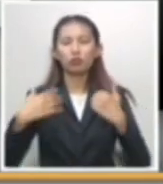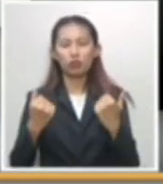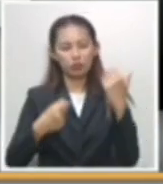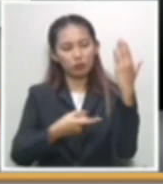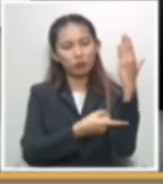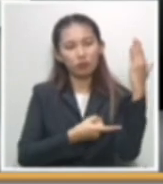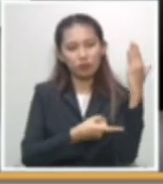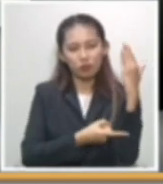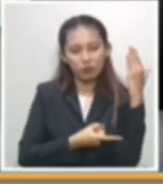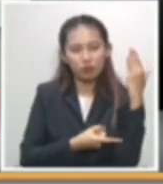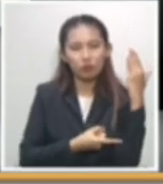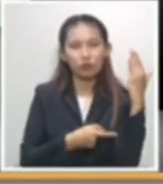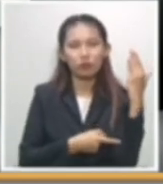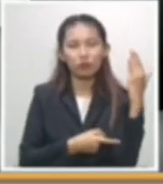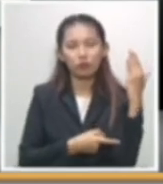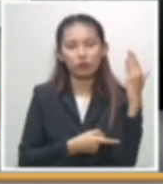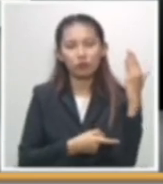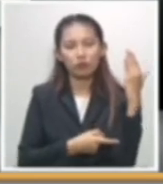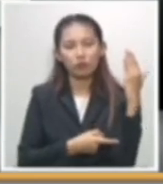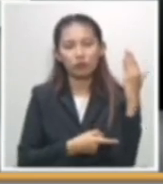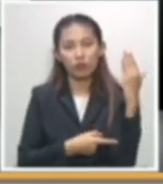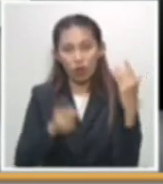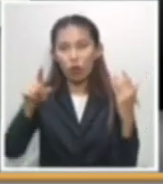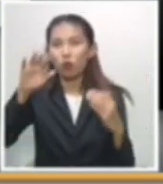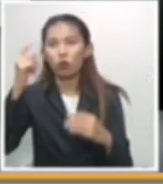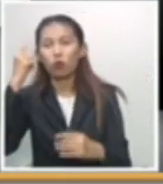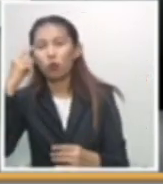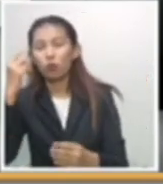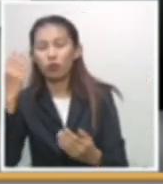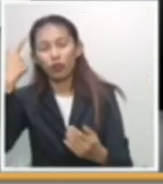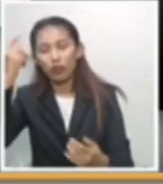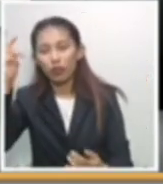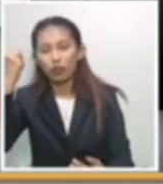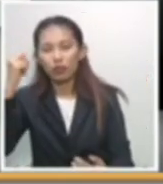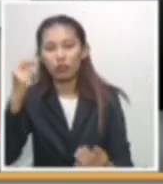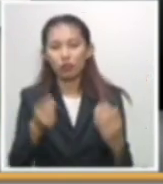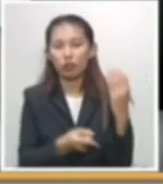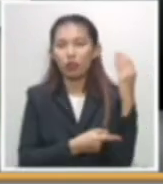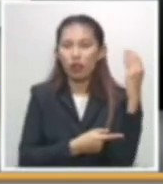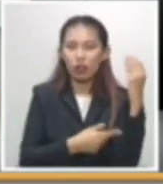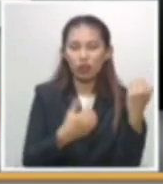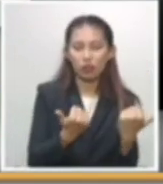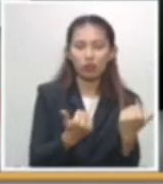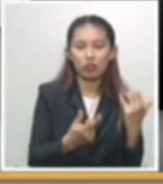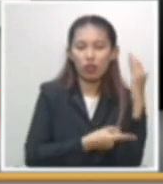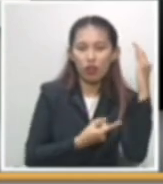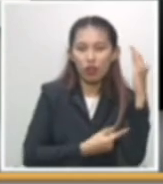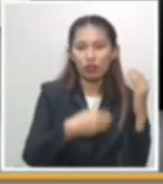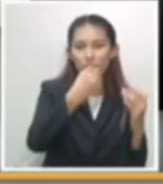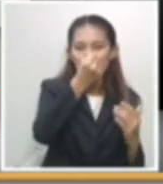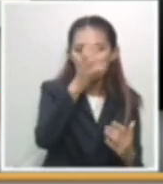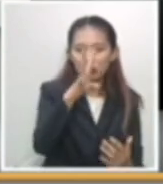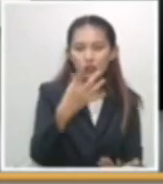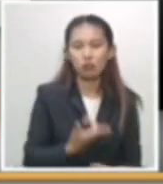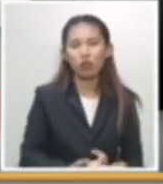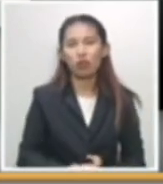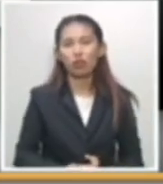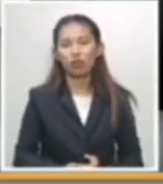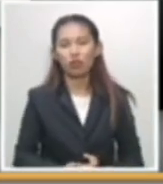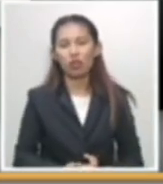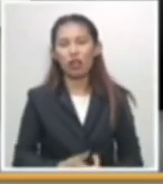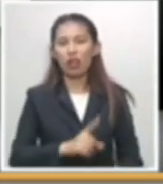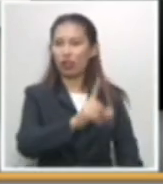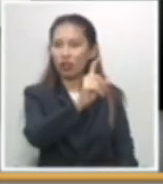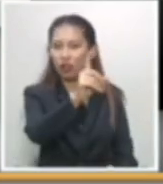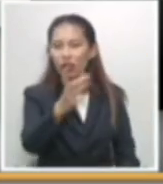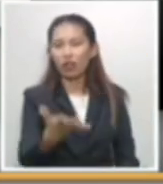นะเท่าไหร่ทราบไหมครับท่านนายกท่านประธาน14บาทมันไม่ตายวันนี้มันจะตายวัน